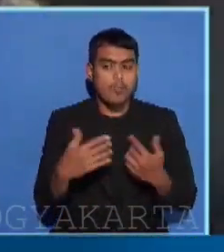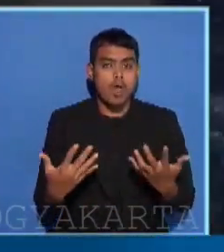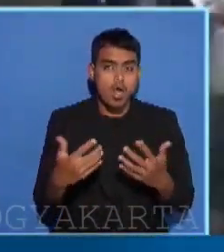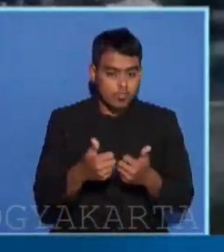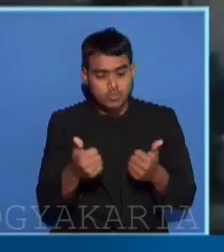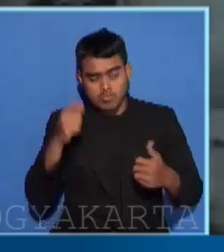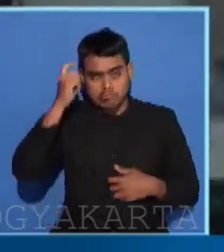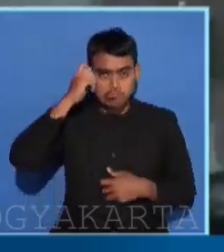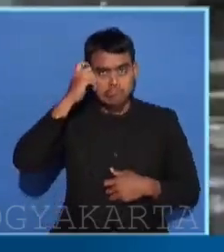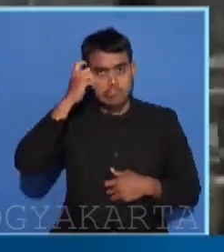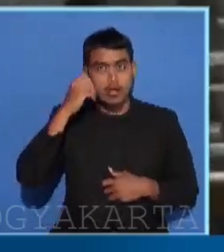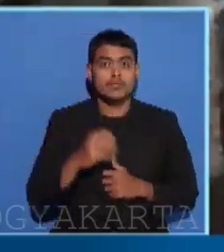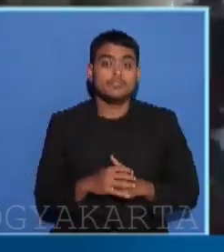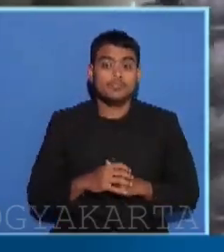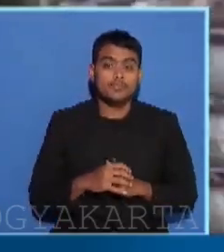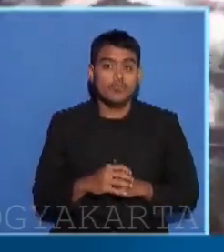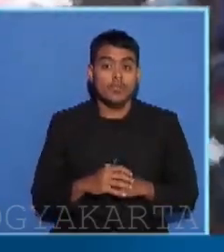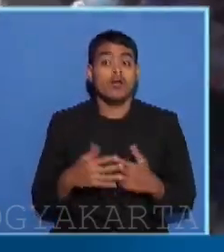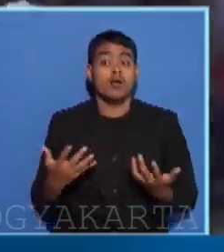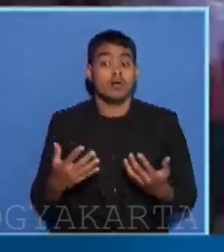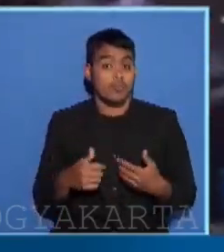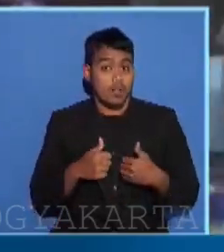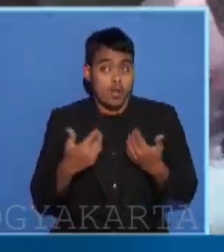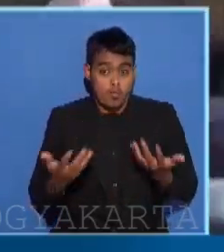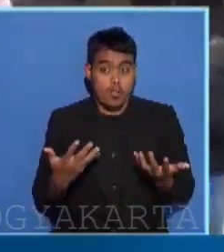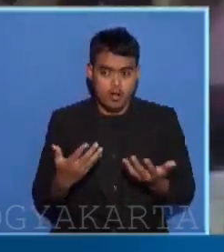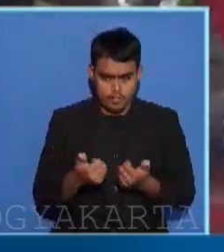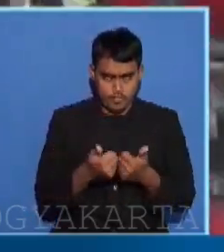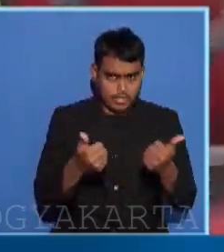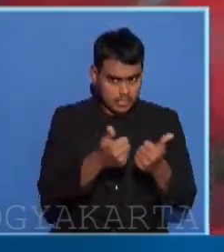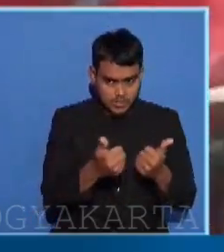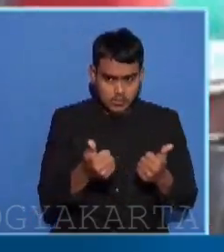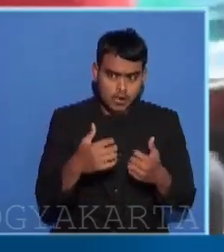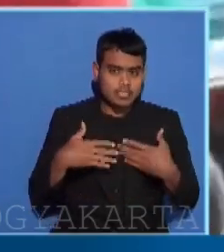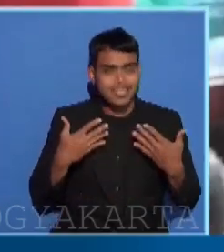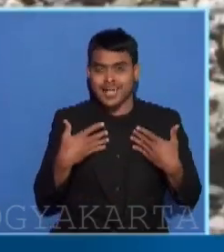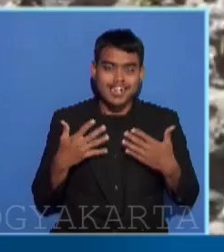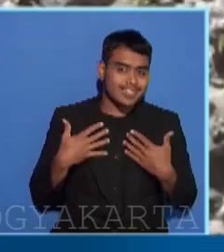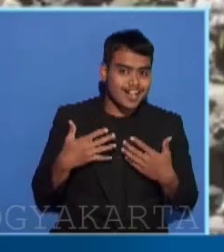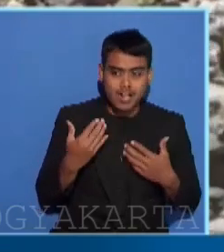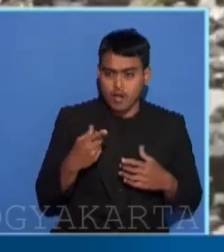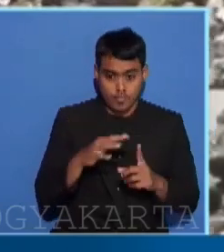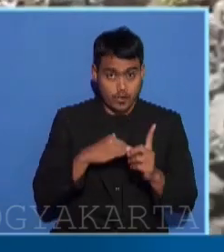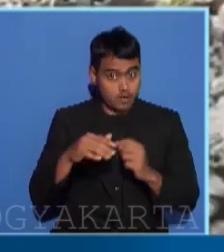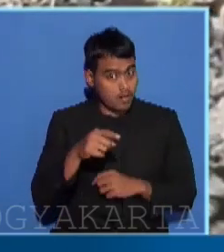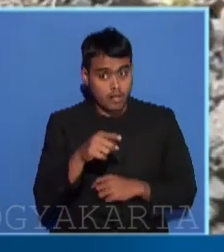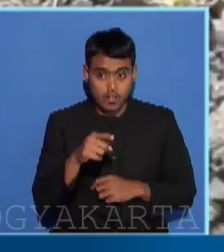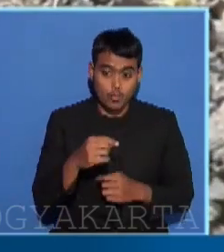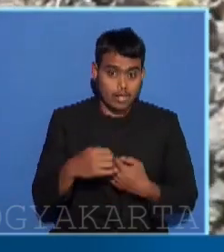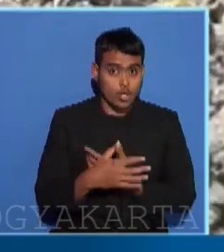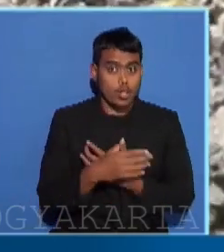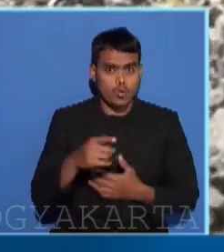datangnya bantuan air bersih dari donatur disambut gembira warga Giri Suko Panggang Gunung Kidul Daerah Istimewa